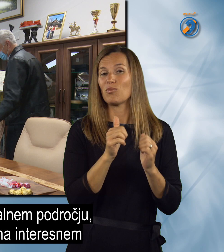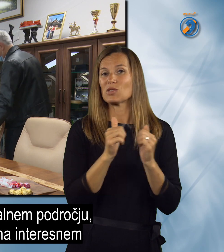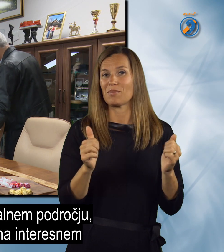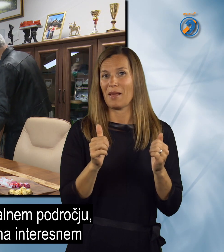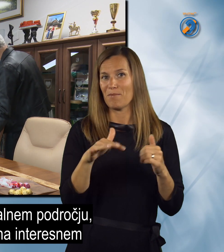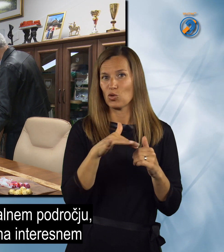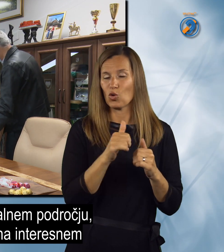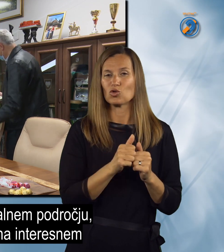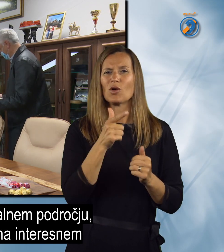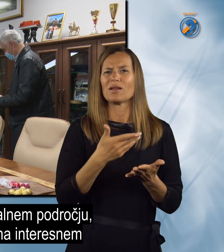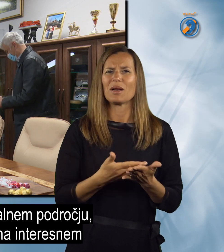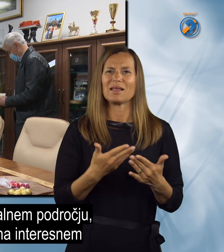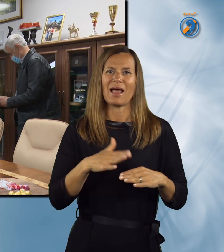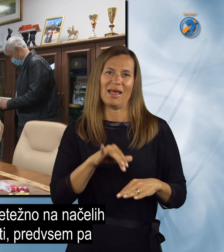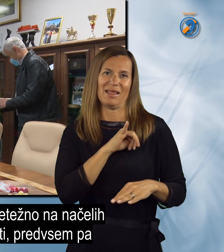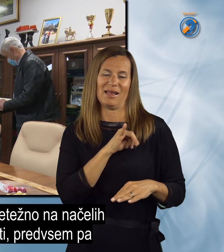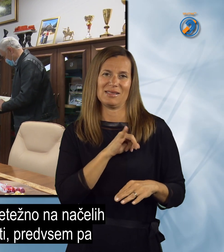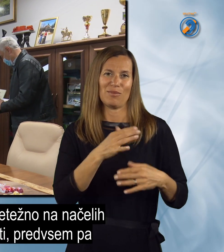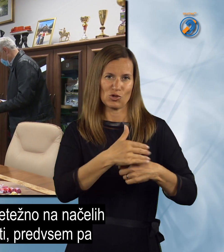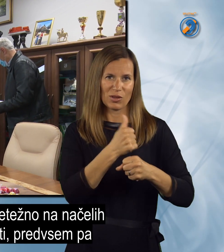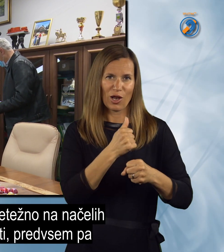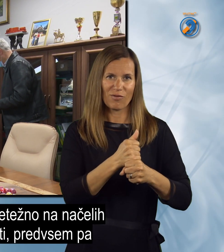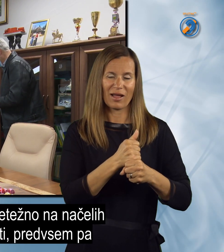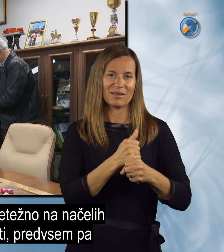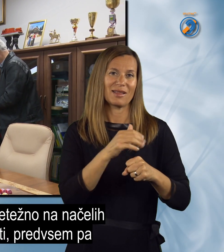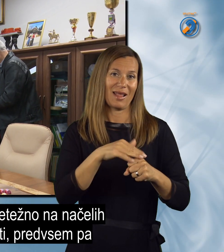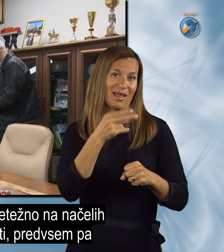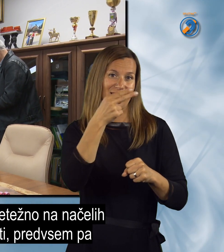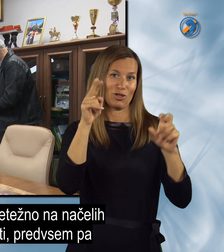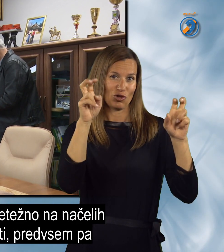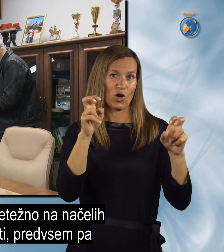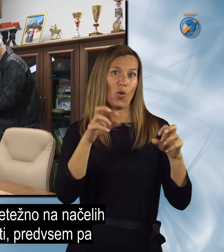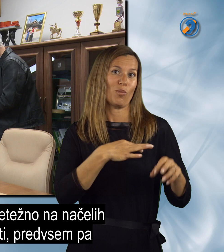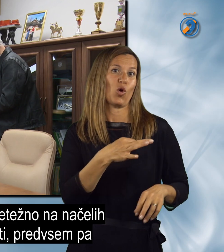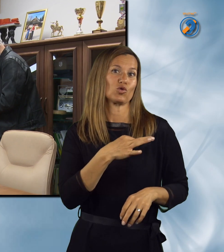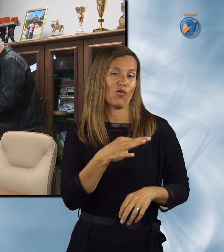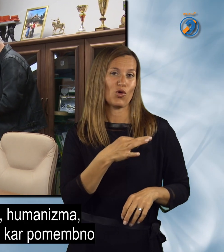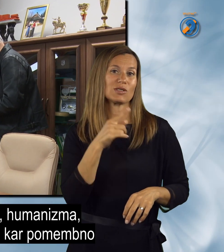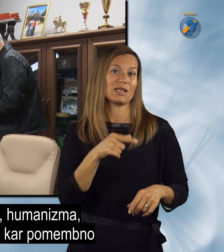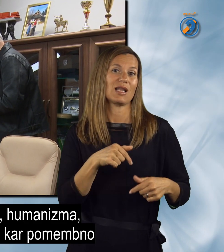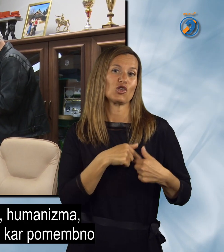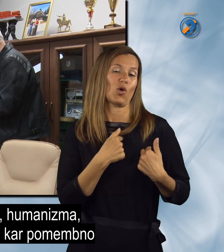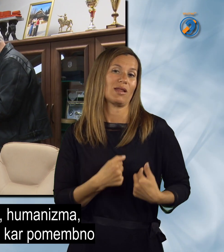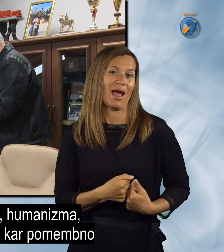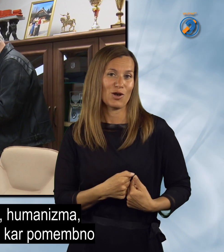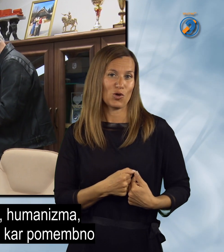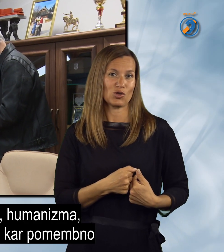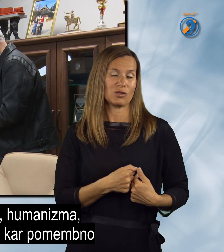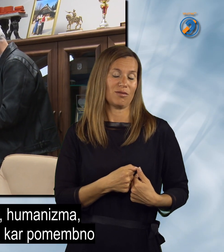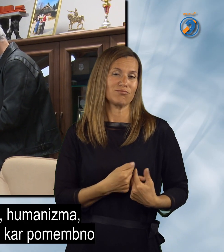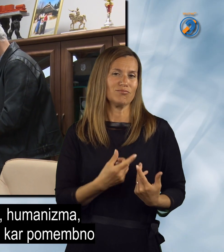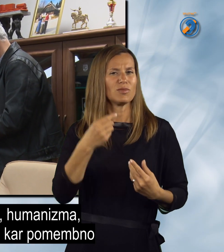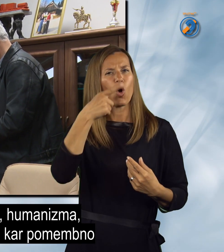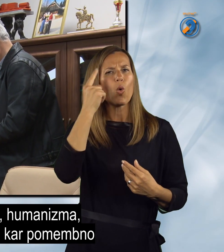področju, ki temeljijo na interesnem sodelovanju, pretežno na načelih prostovoljnosti, predvsem pa solidarnosti,